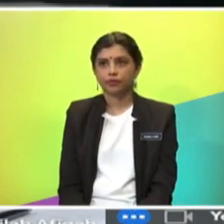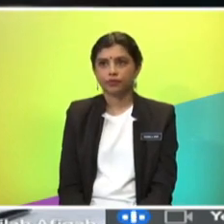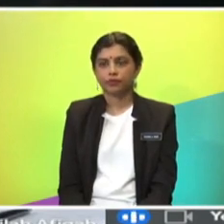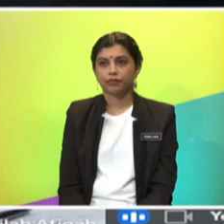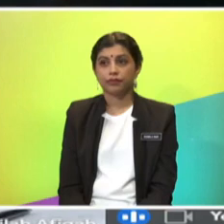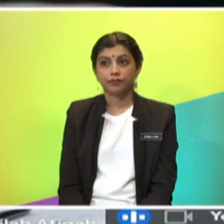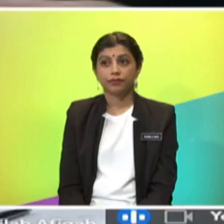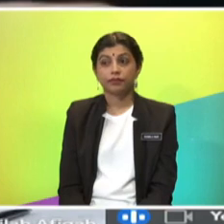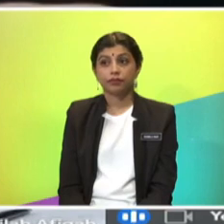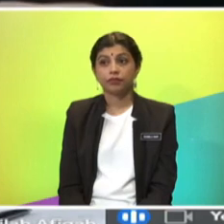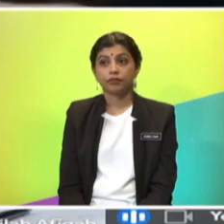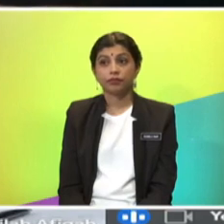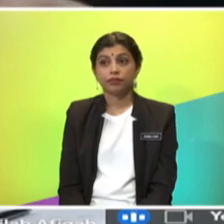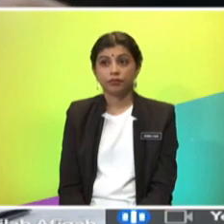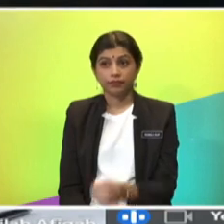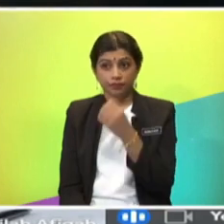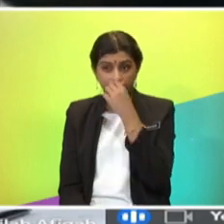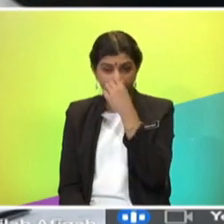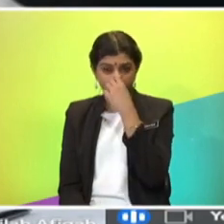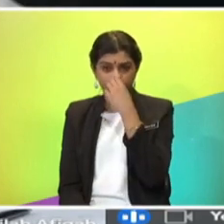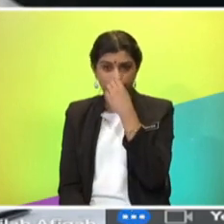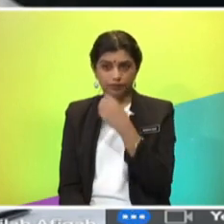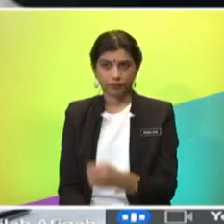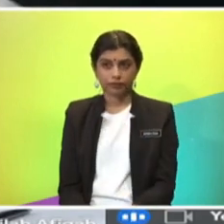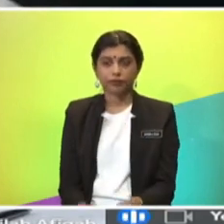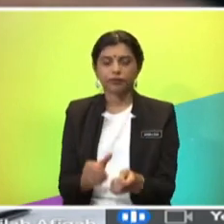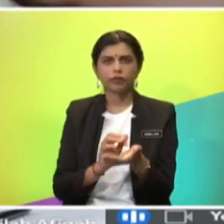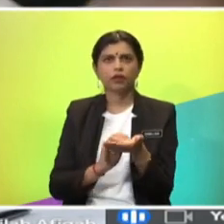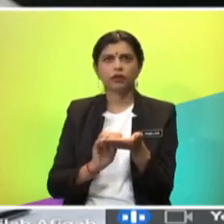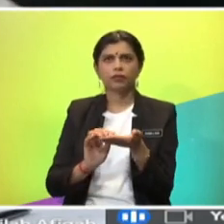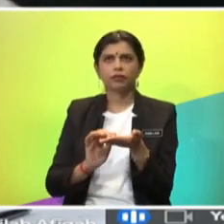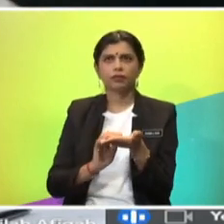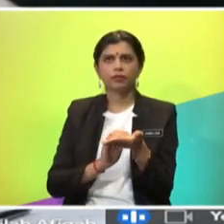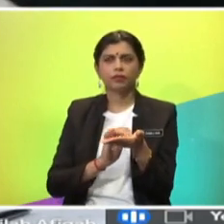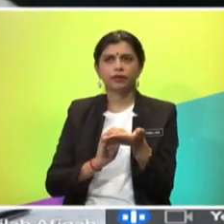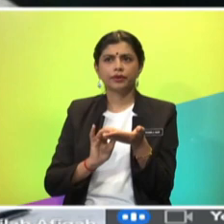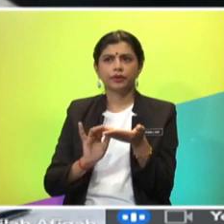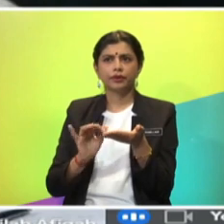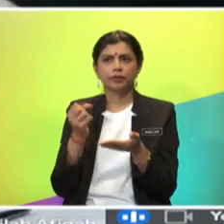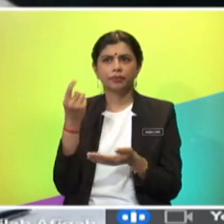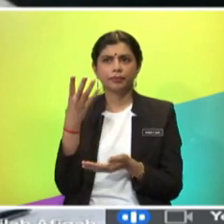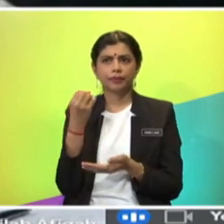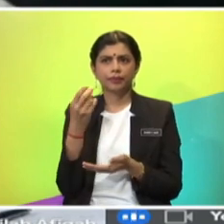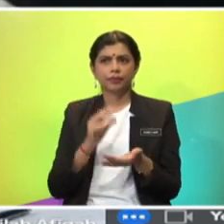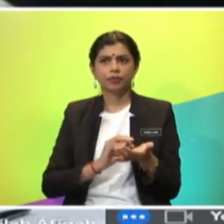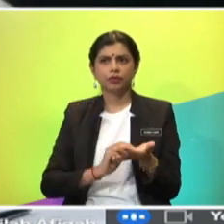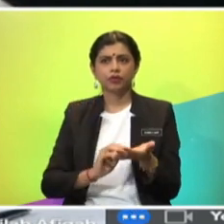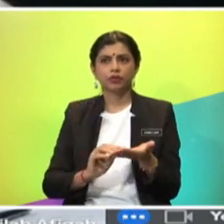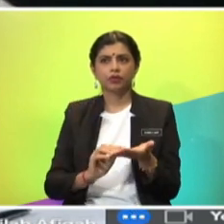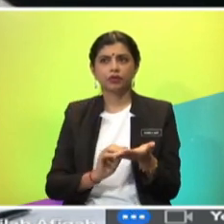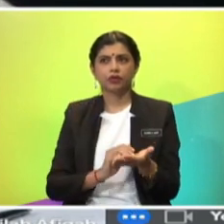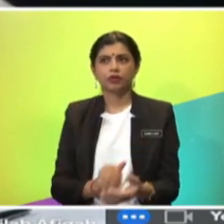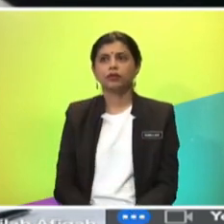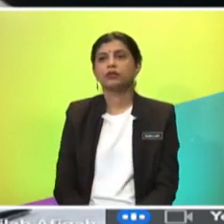Okey. Itu Louis sedang berusaha sebaiknya. Berapa sebelum tu, Louis? Memberikan jawapan Louis.